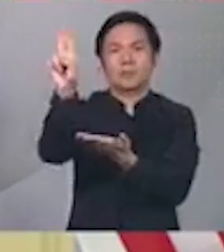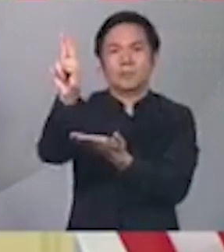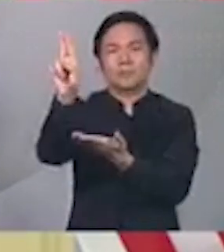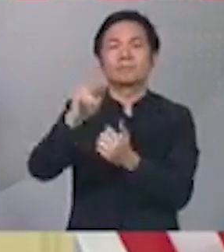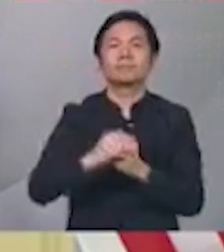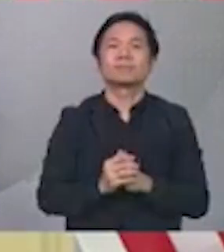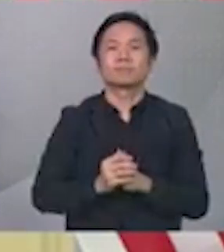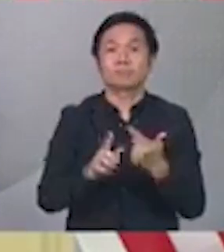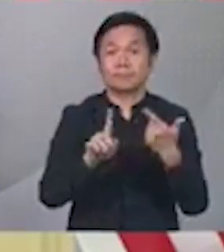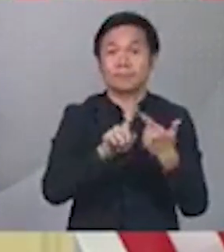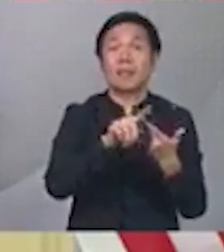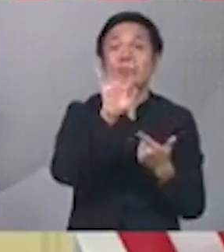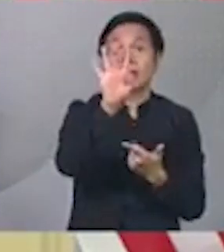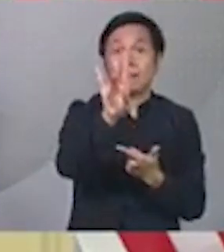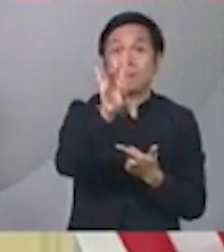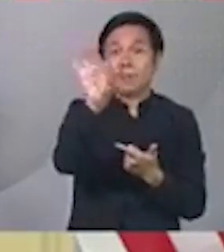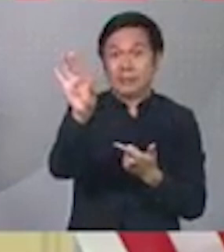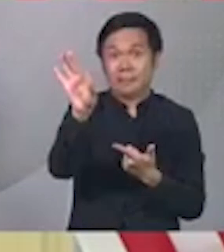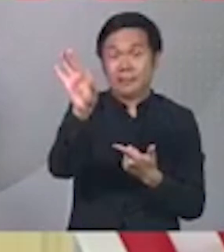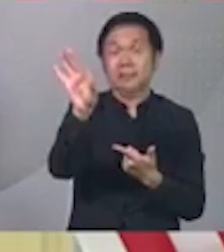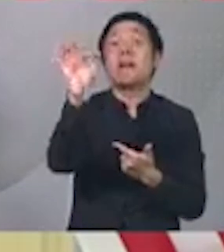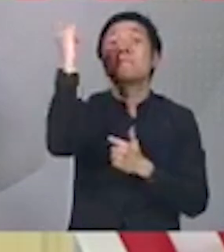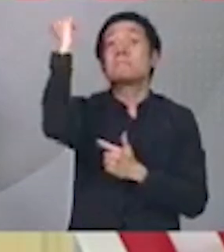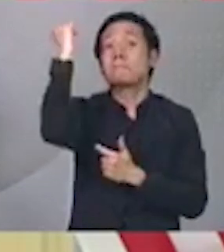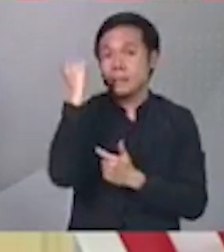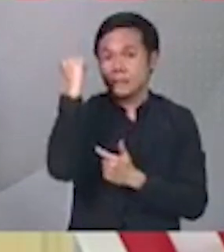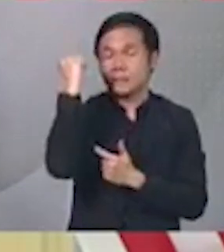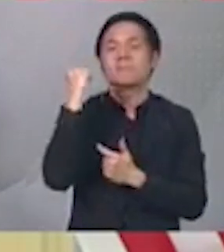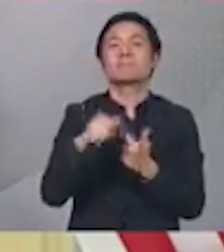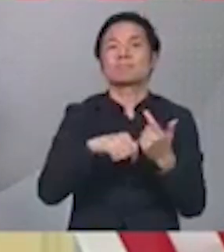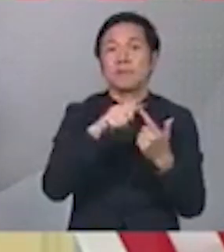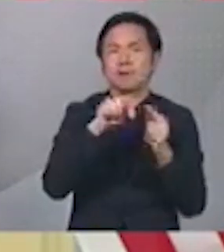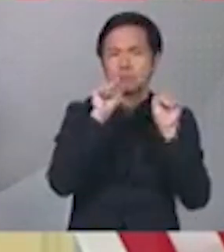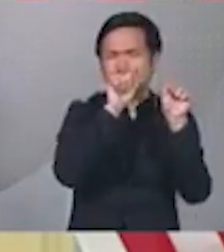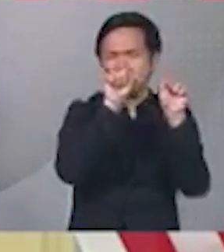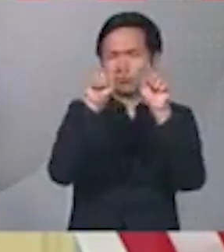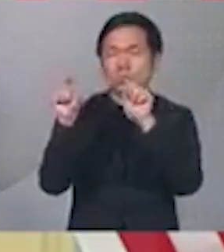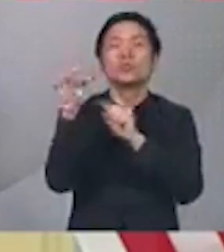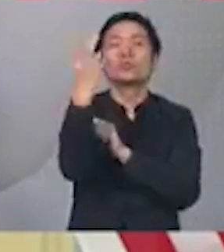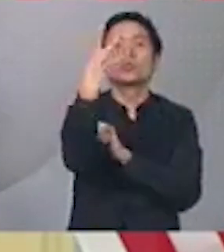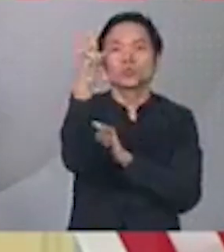Hai dan 8409 buzz ke-17 destinasi